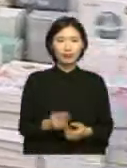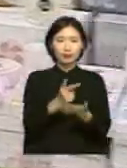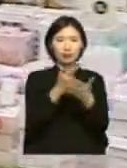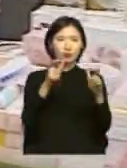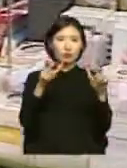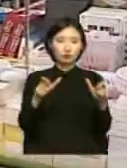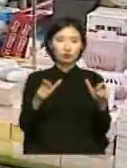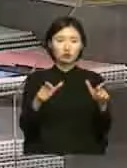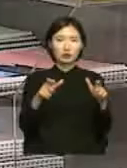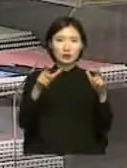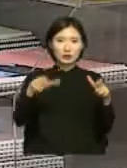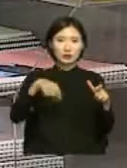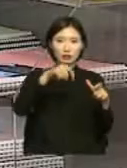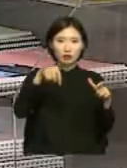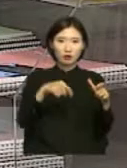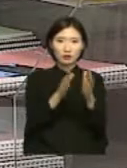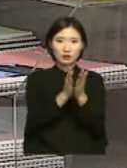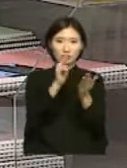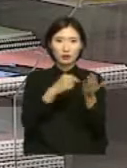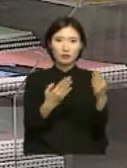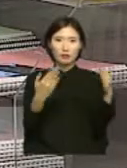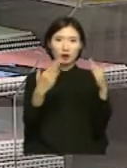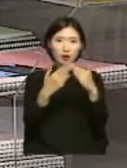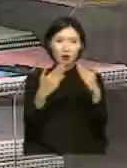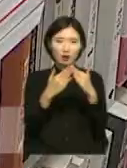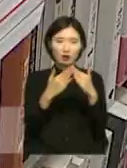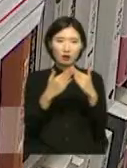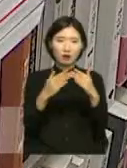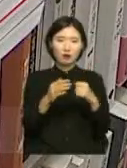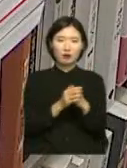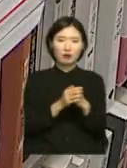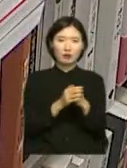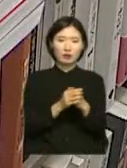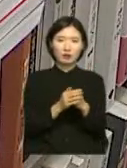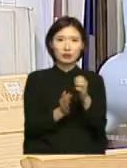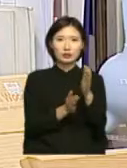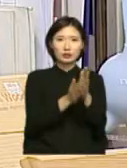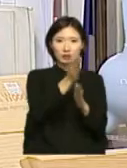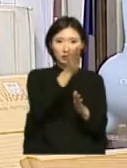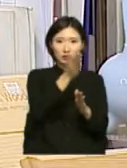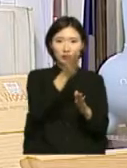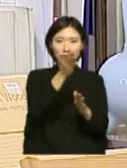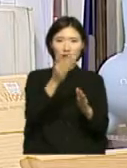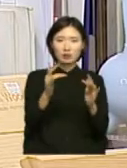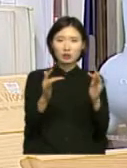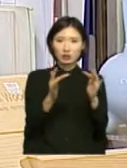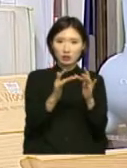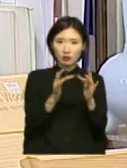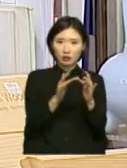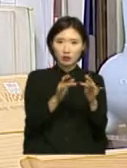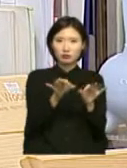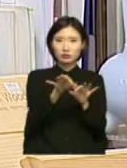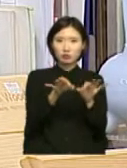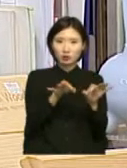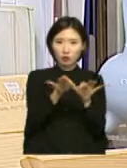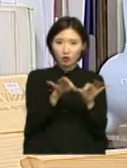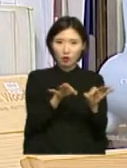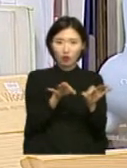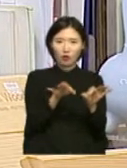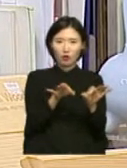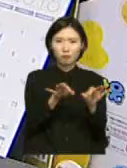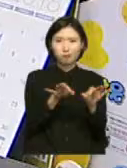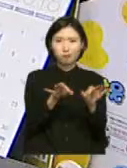노원구의 한 지역 서점입니다. 동네에선 제법 큰 규모임에도 시내 대형 서점과 인터넷 서점과의 경쟁에선 고전을